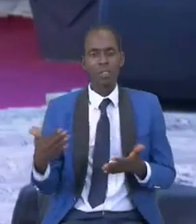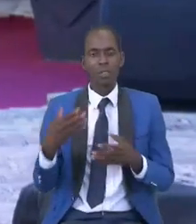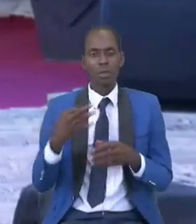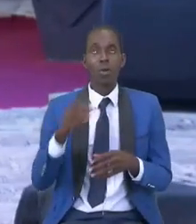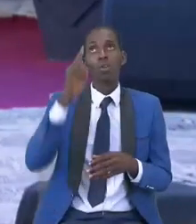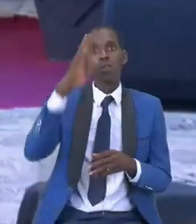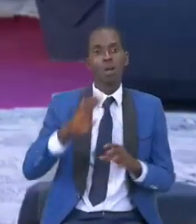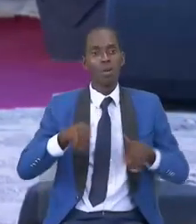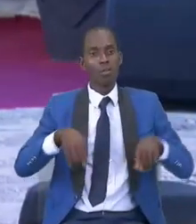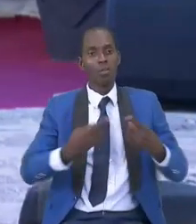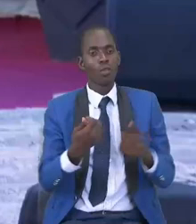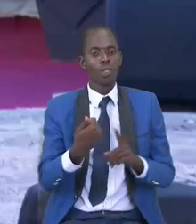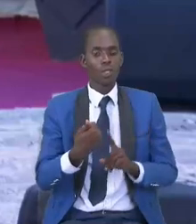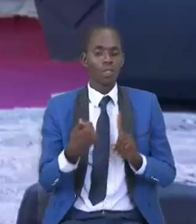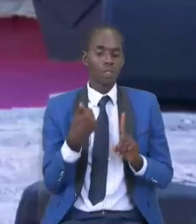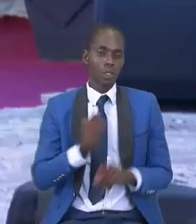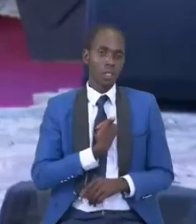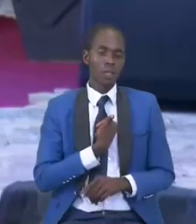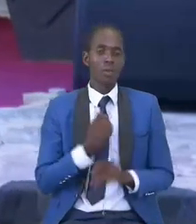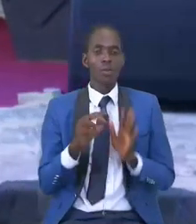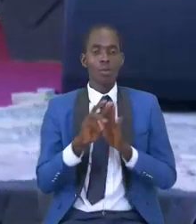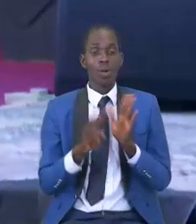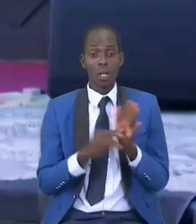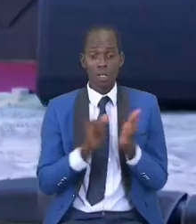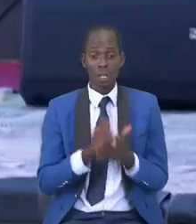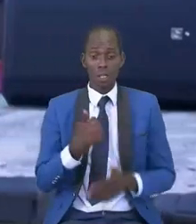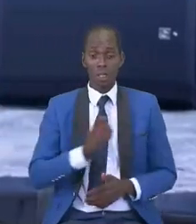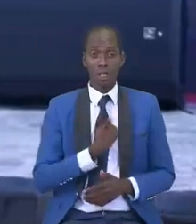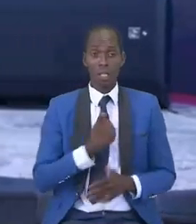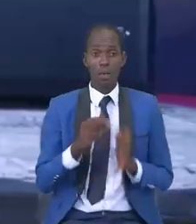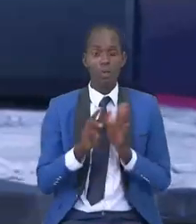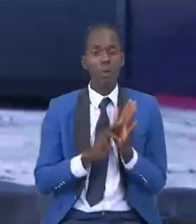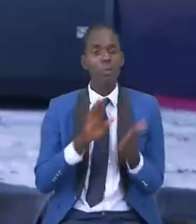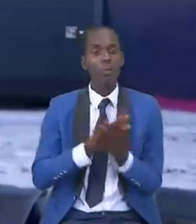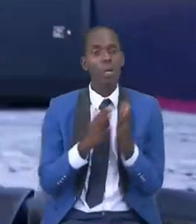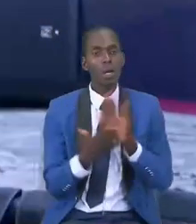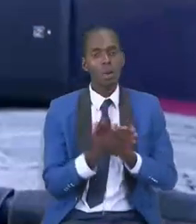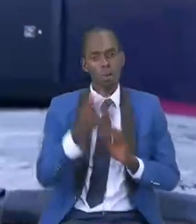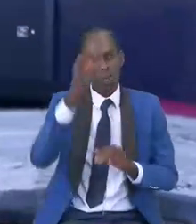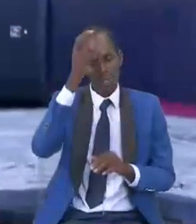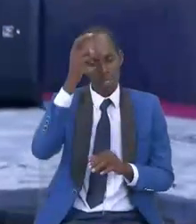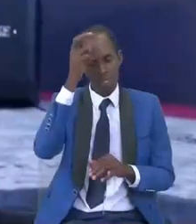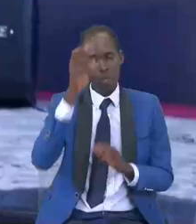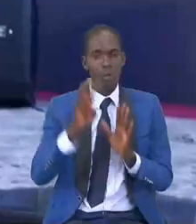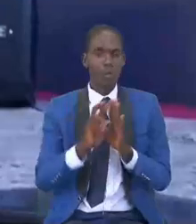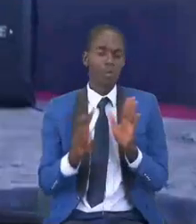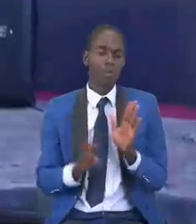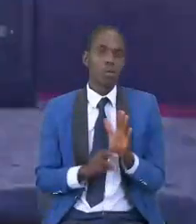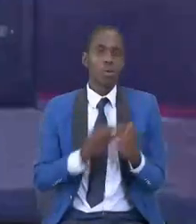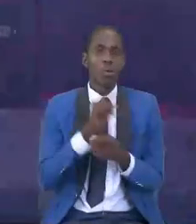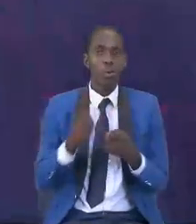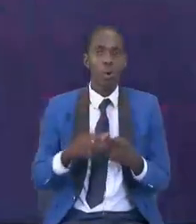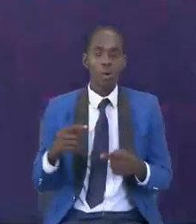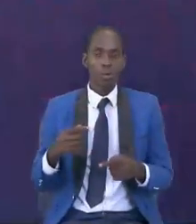Dieu et suit la volonté de soi. Et cette volonté personnelle devient la volonté de